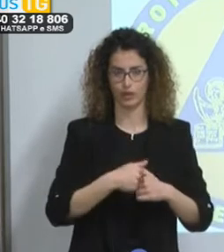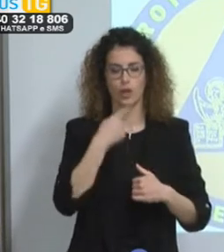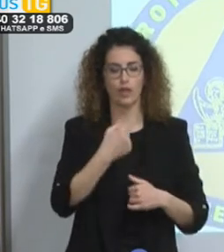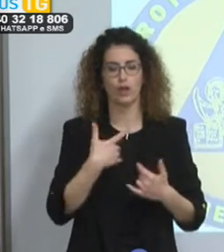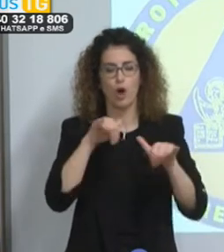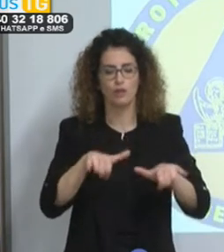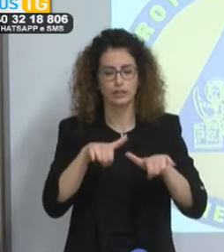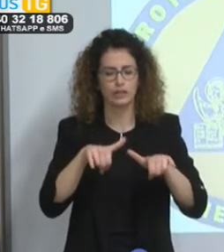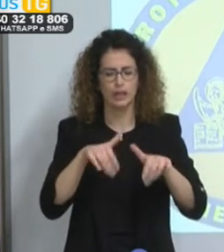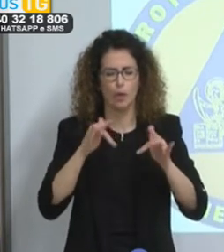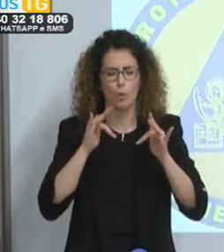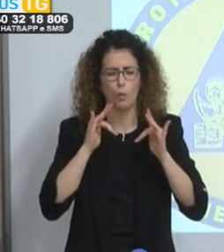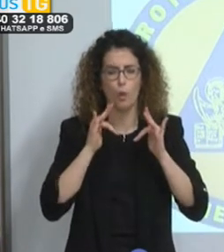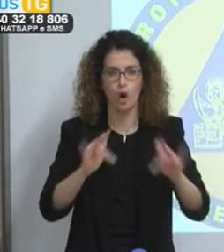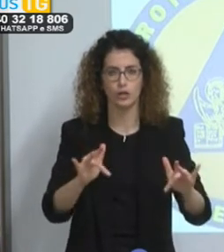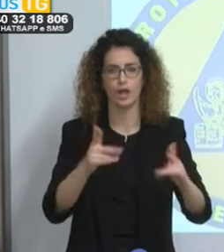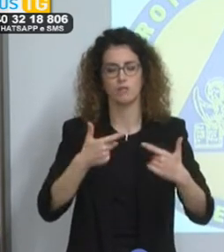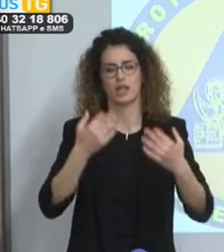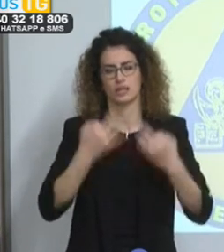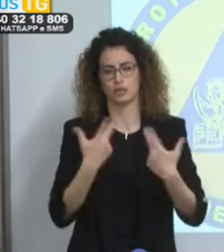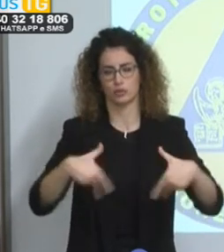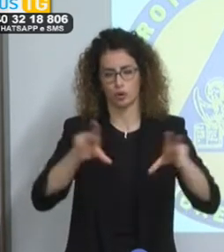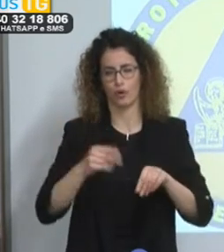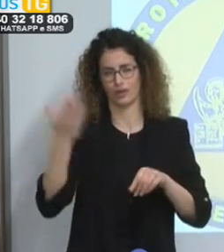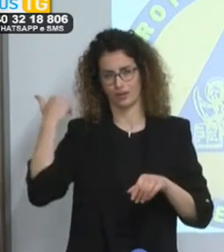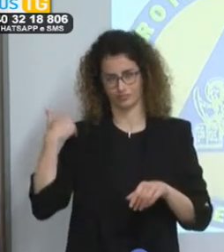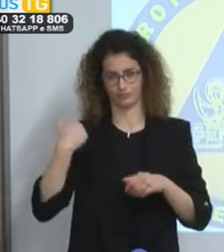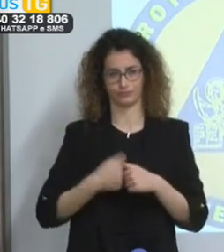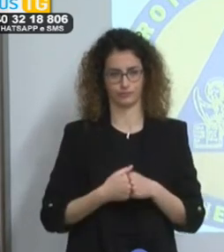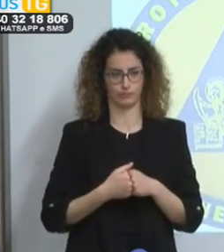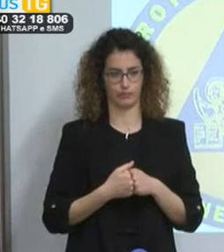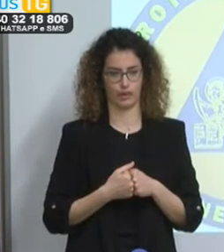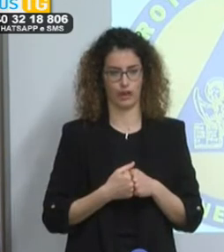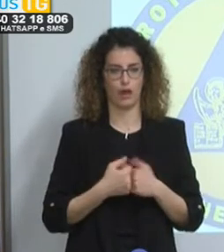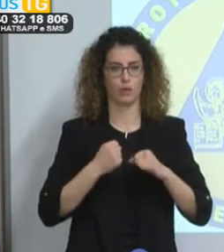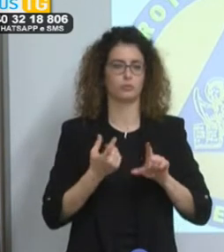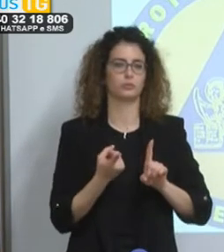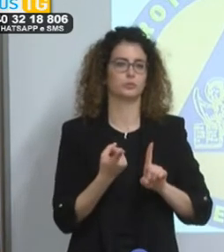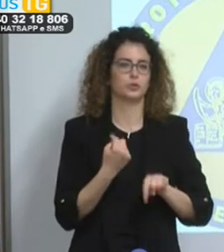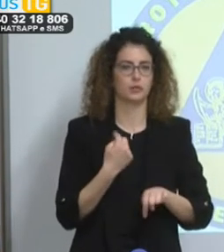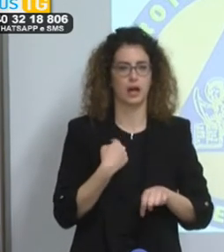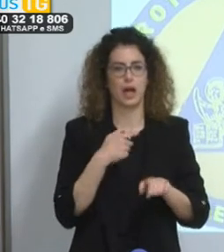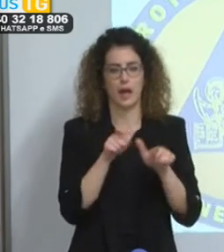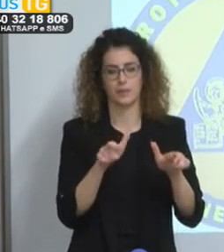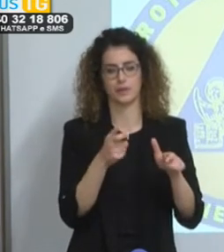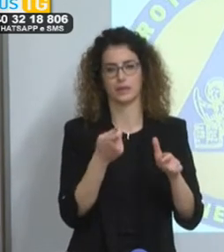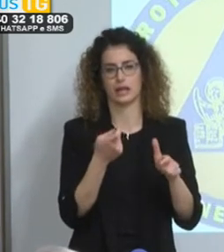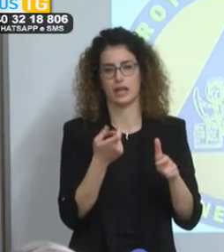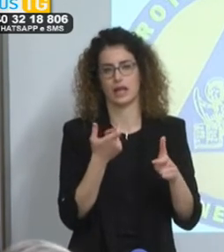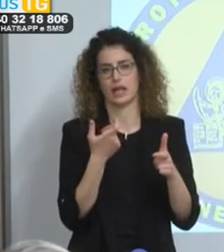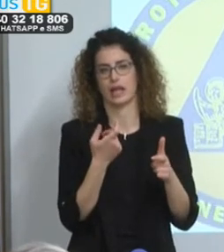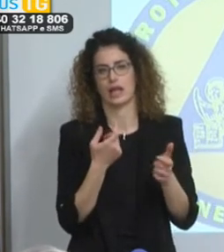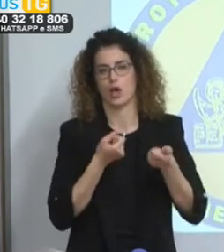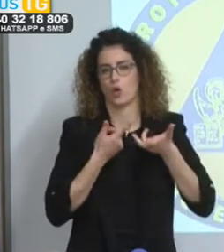Venezia è deserta ma tornerà ad essere quella di prima, magari ne approfitteremo per contingentare, per fare, ma queste sono attività del